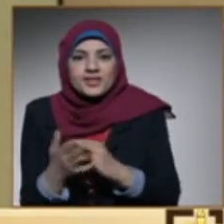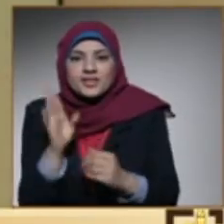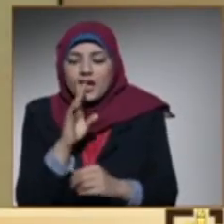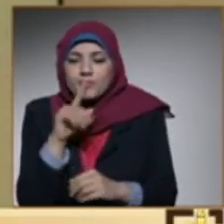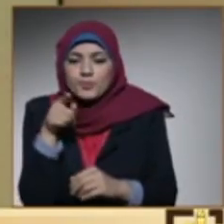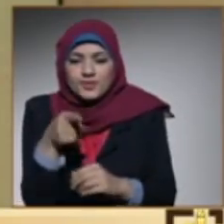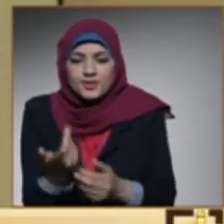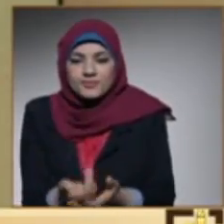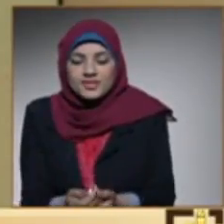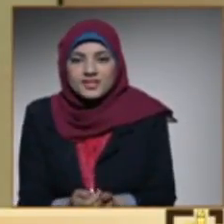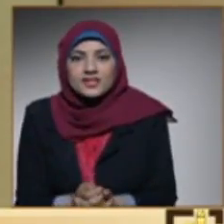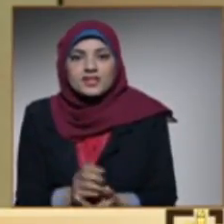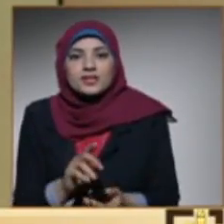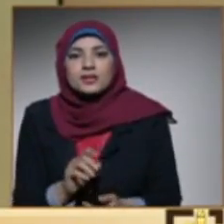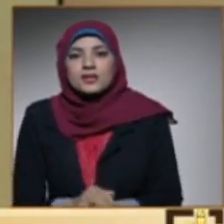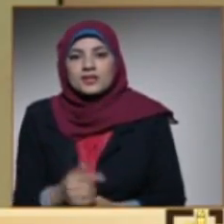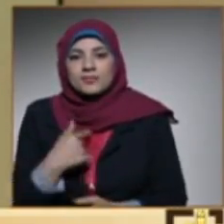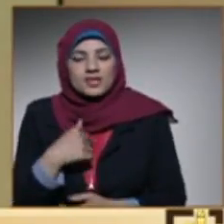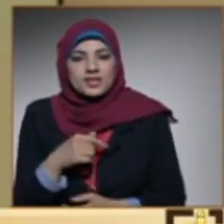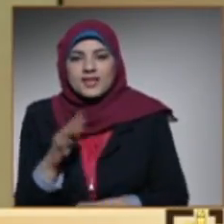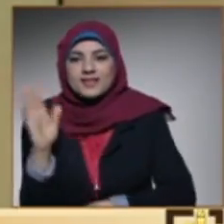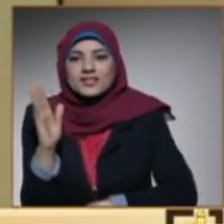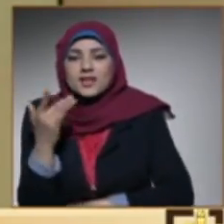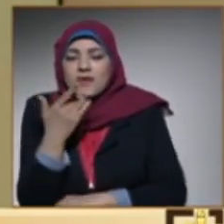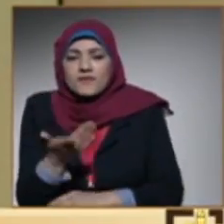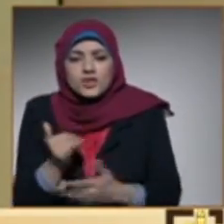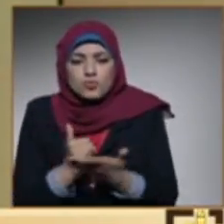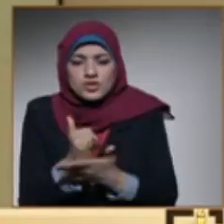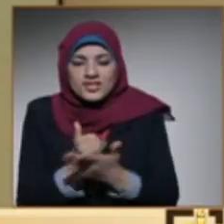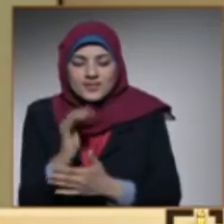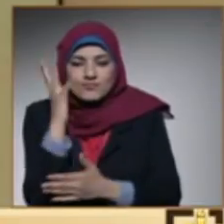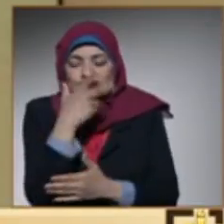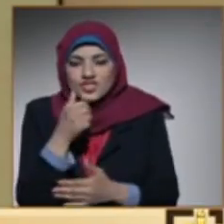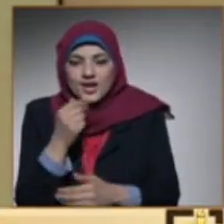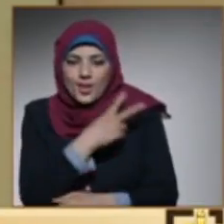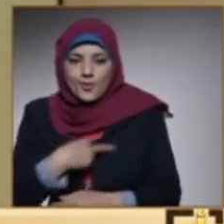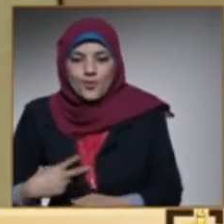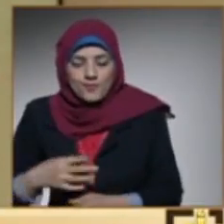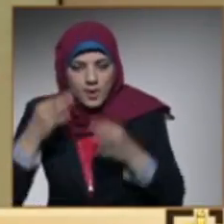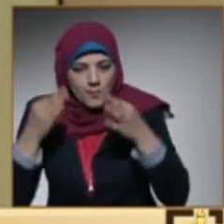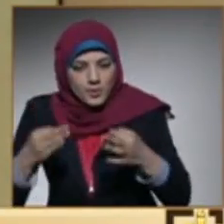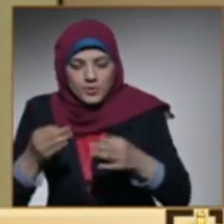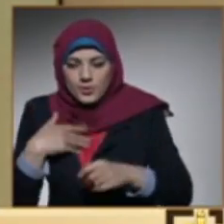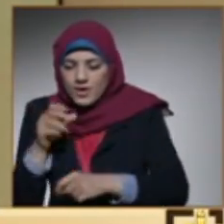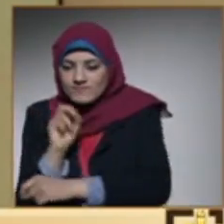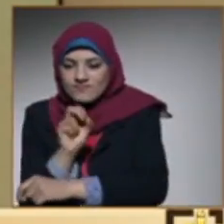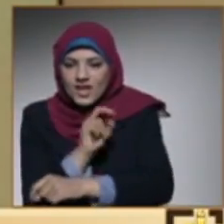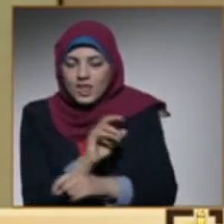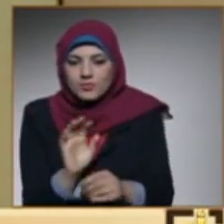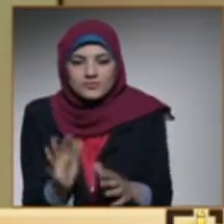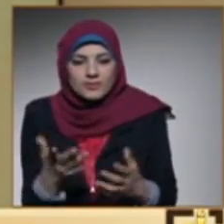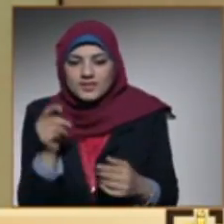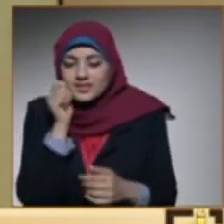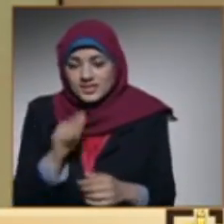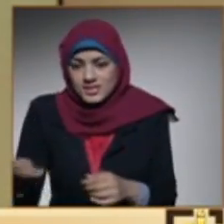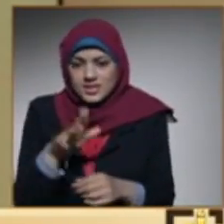مراكز خارجيه، احنا اصلا ما عندناش مدارس اللي هو الشكل الحكومي المقنن اللي يعلمهم، فالناس دي المفروض تعمل ايه؟ تروح